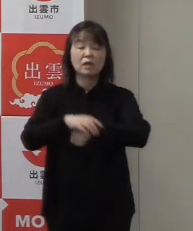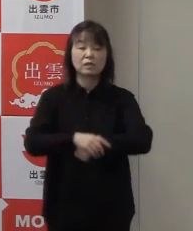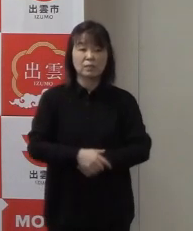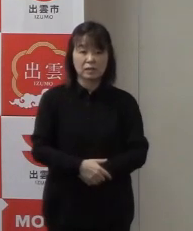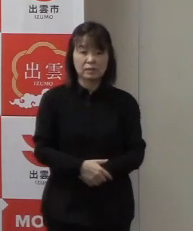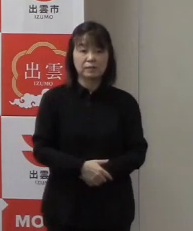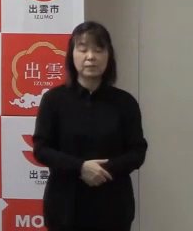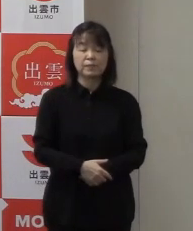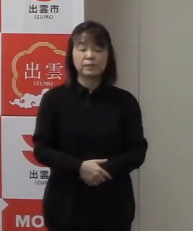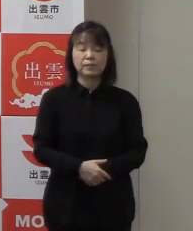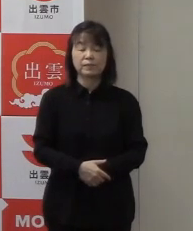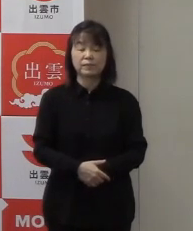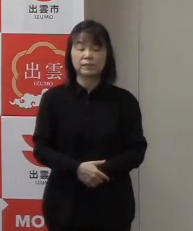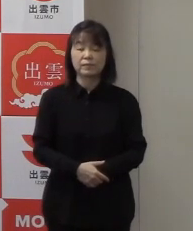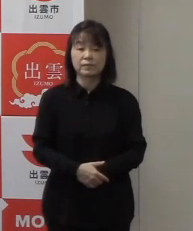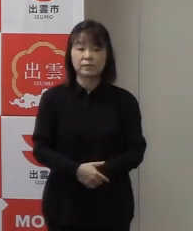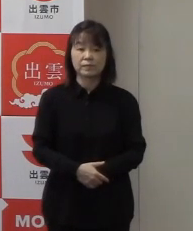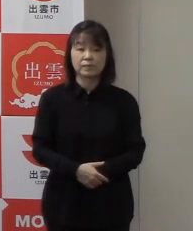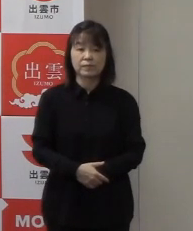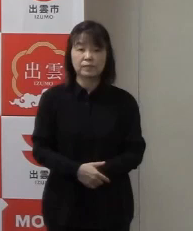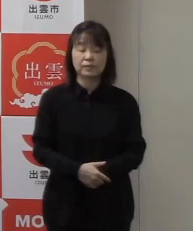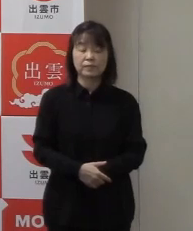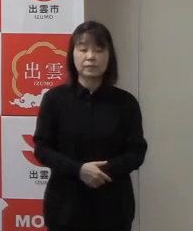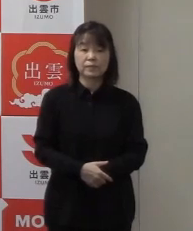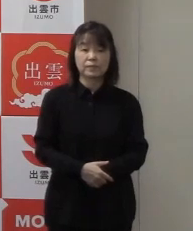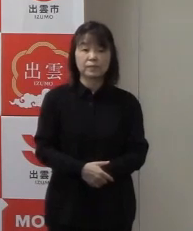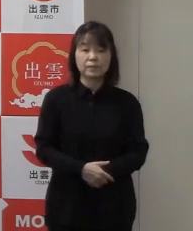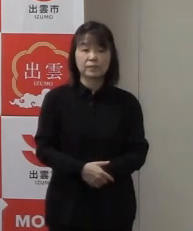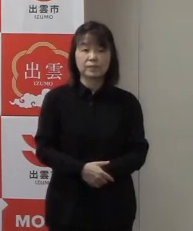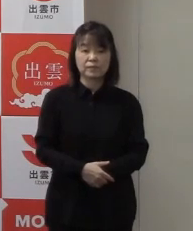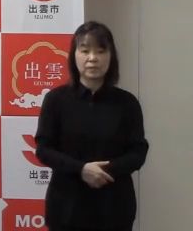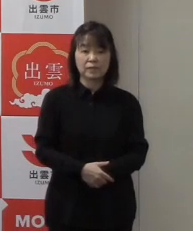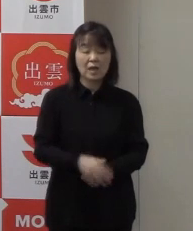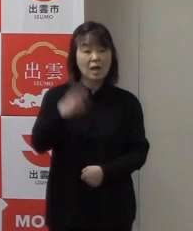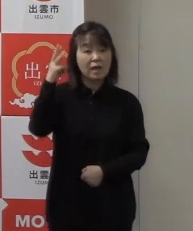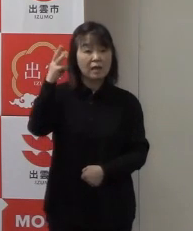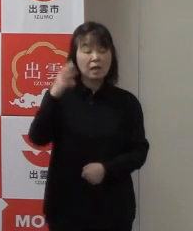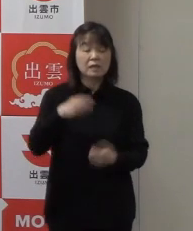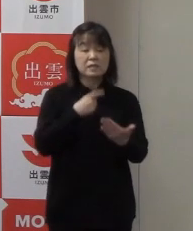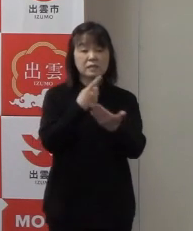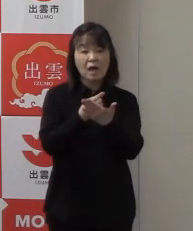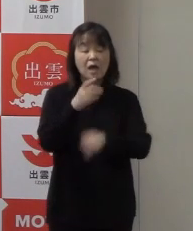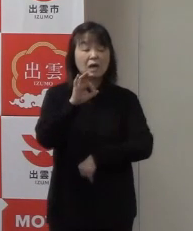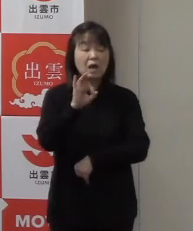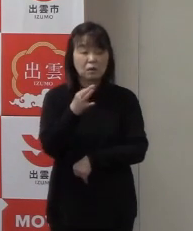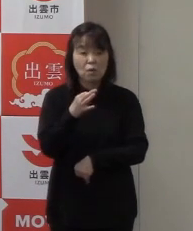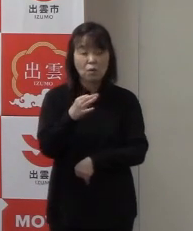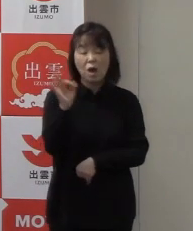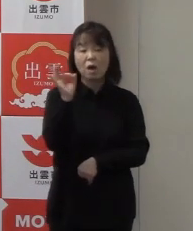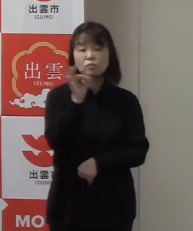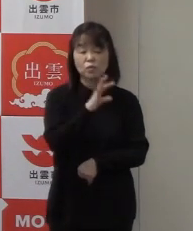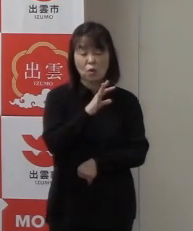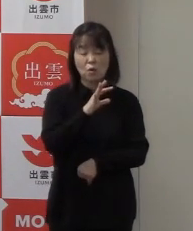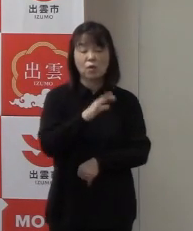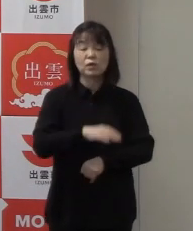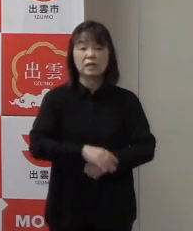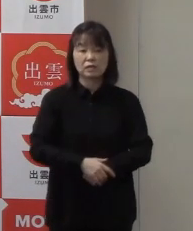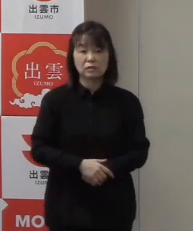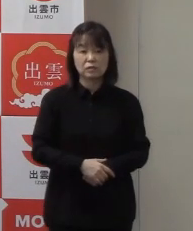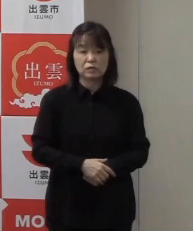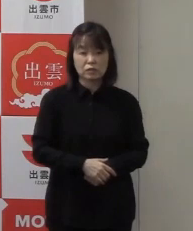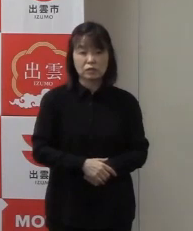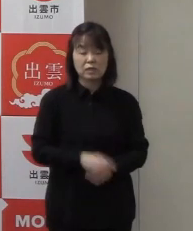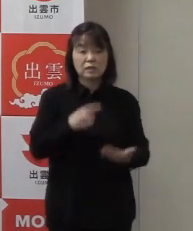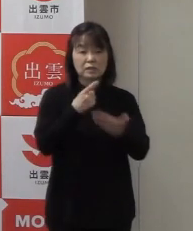らに出雲の特産品をプレゼントすることになっております。参加料は無料であります。対象